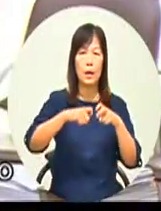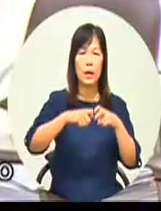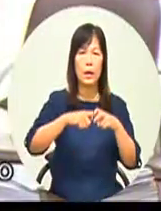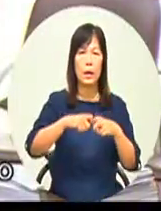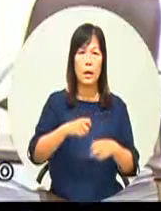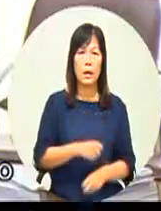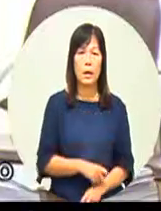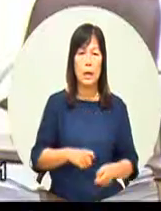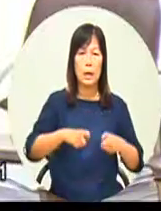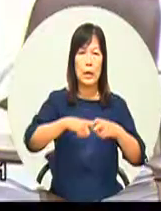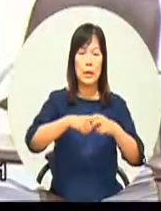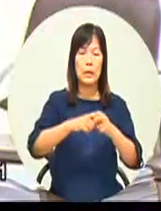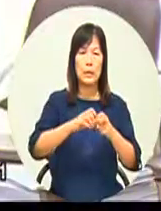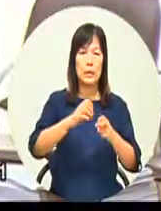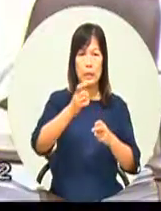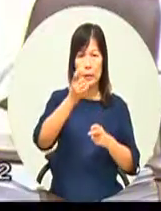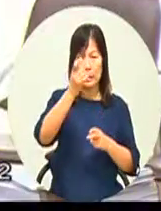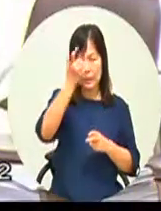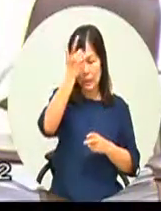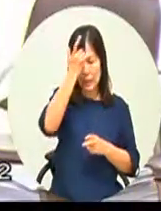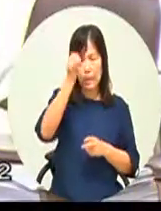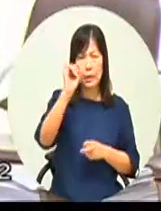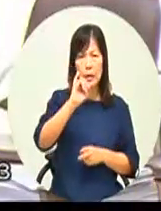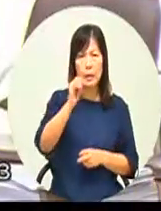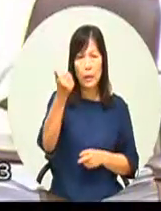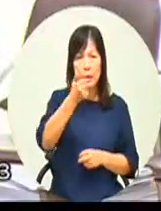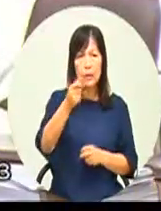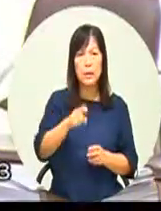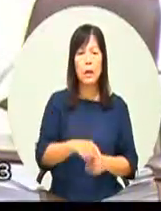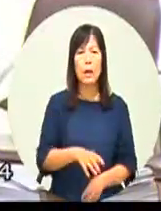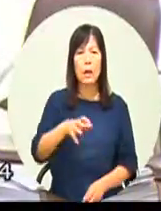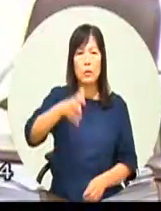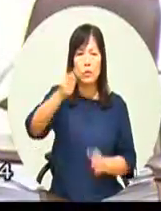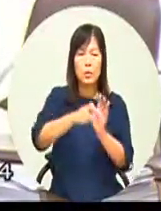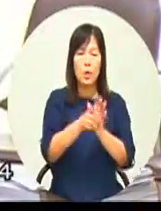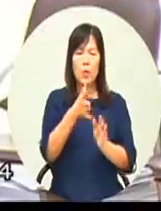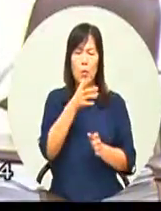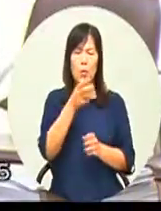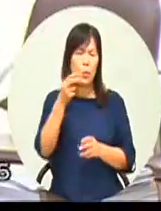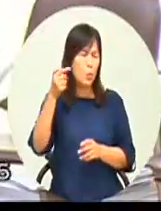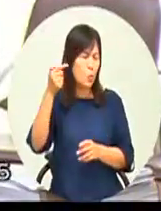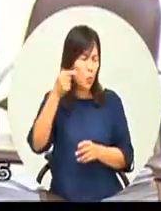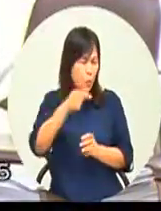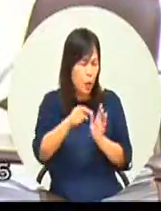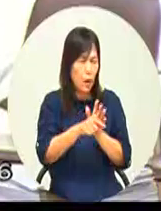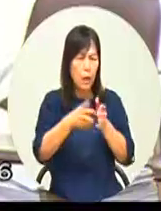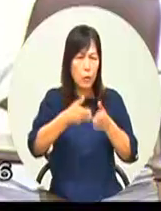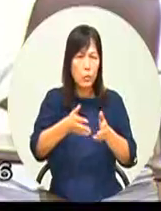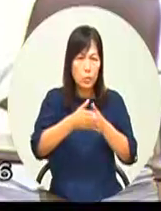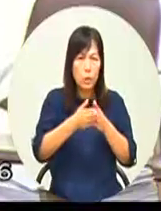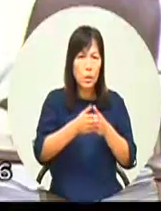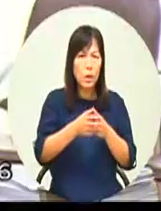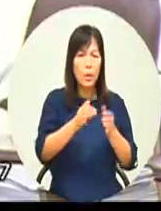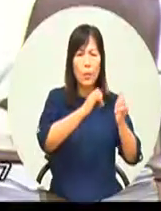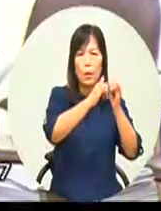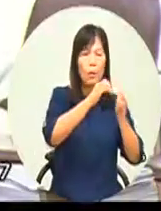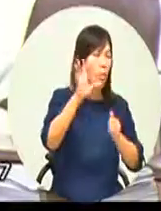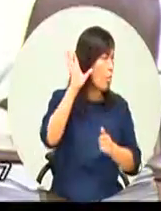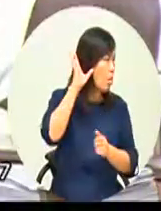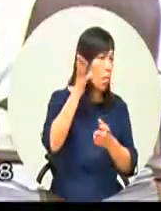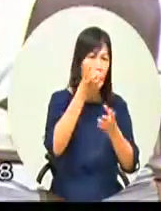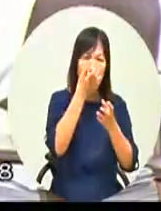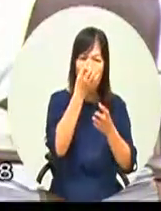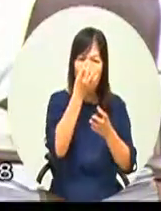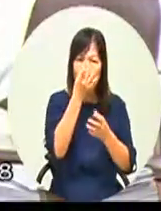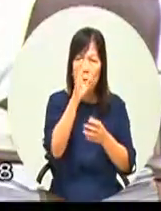德嘛局长他局长他就讲得太小声，结果重点我们的市民朋友都没有听到，但是